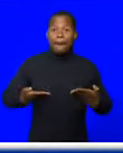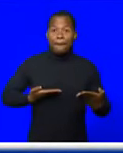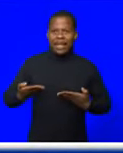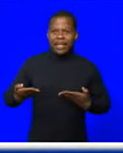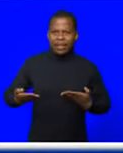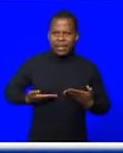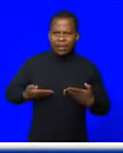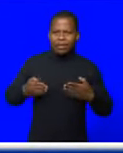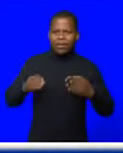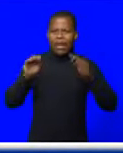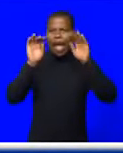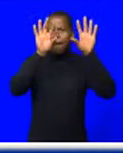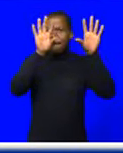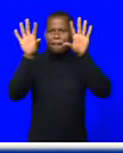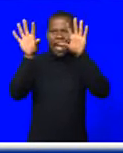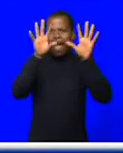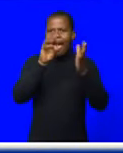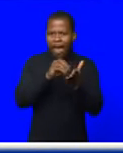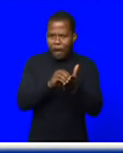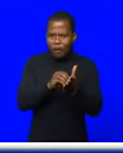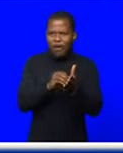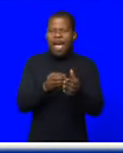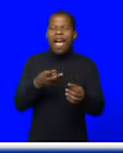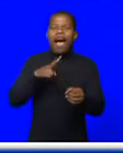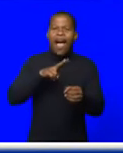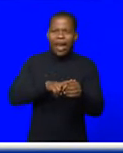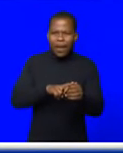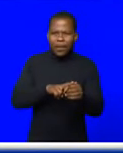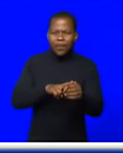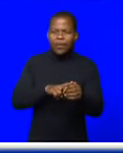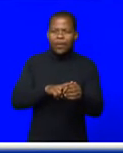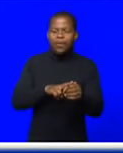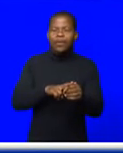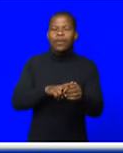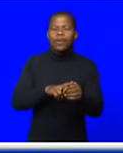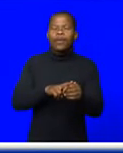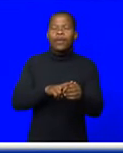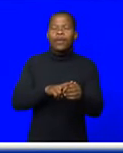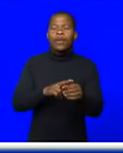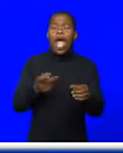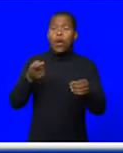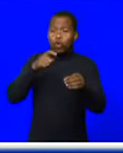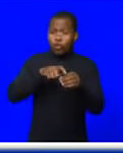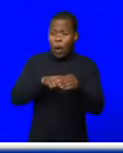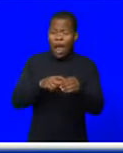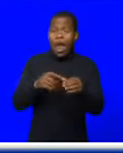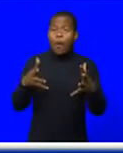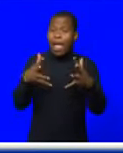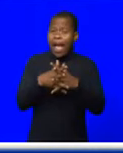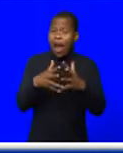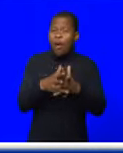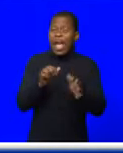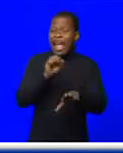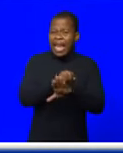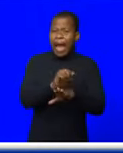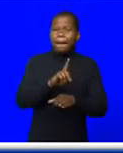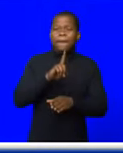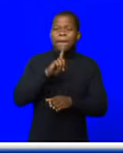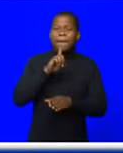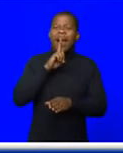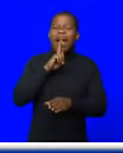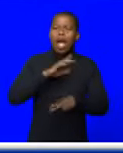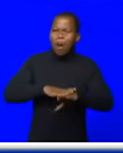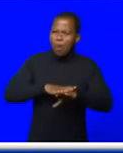bese mhlawumbe futhi bayakubida ukuthi kube nama-hearing kulesinye isikhathi. Ukhanze ukuthi kuthatha isikhathi lesinene.